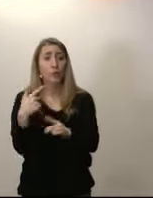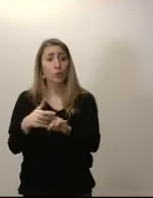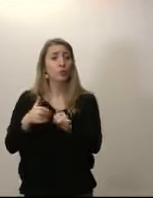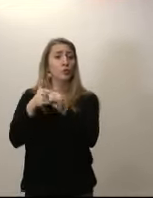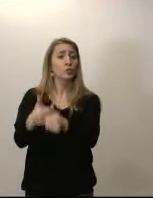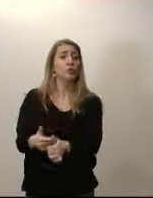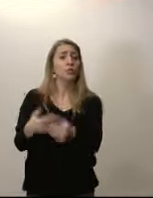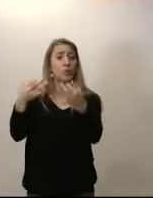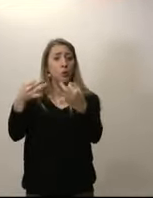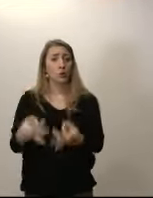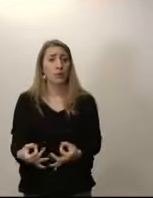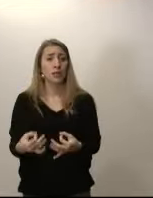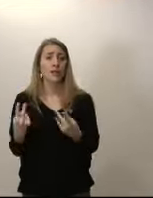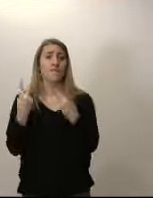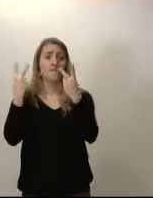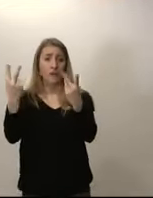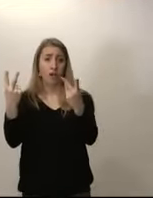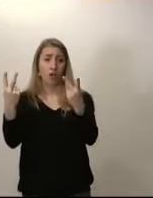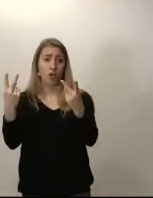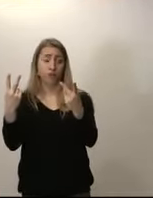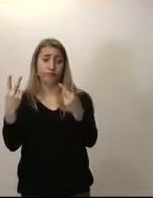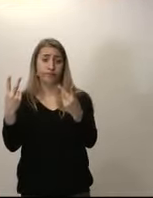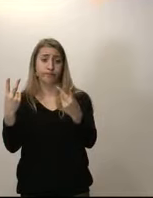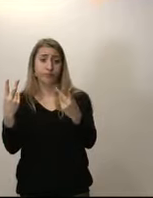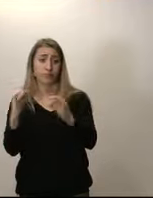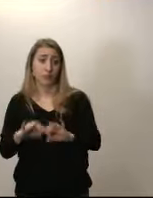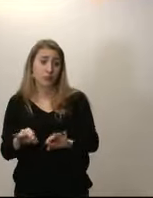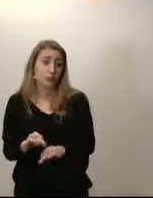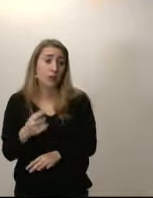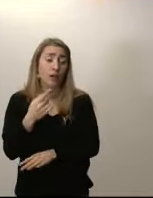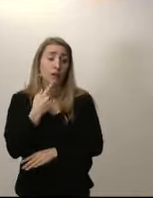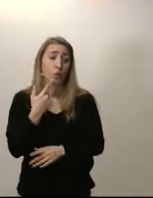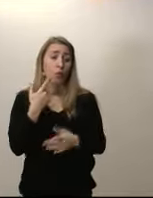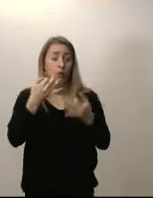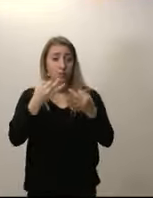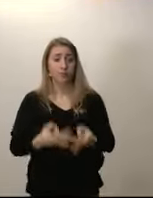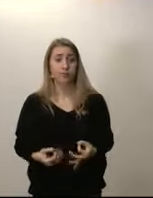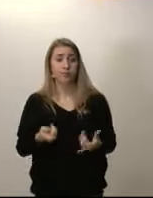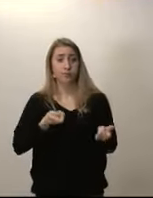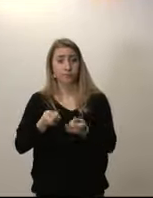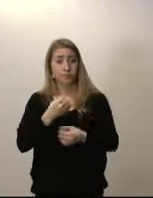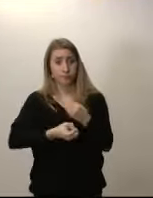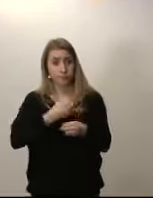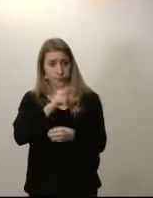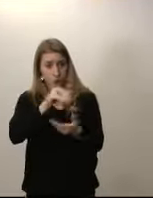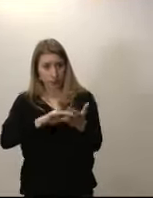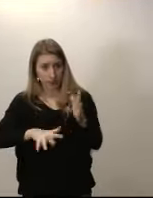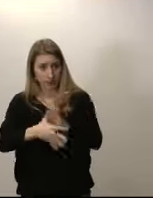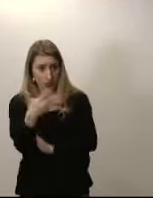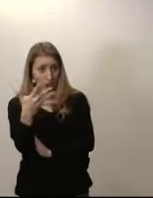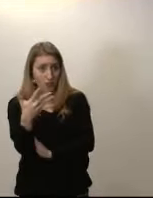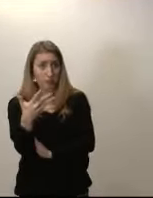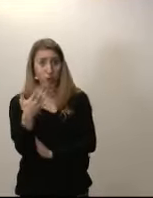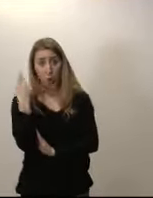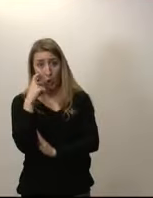des valeurs inactive. Déclarer que le compte de gestion dressé pour l'exercice 2015 par le receveur n'appelle